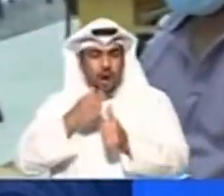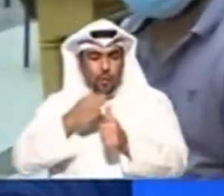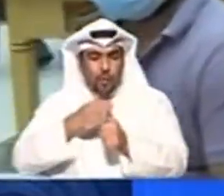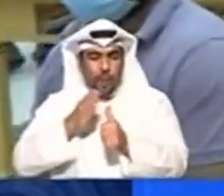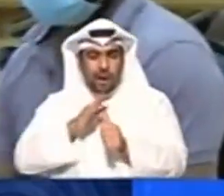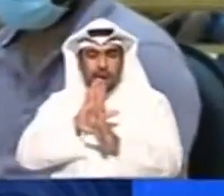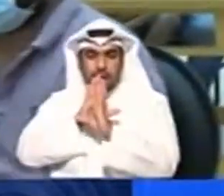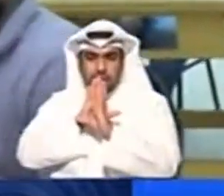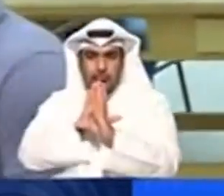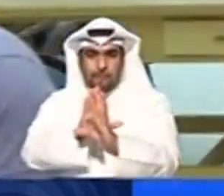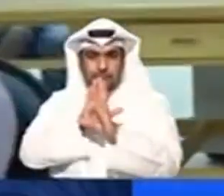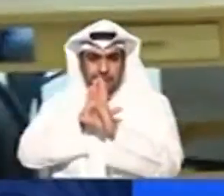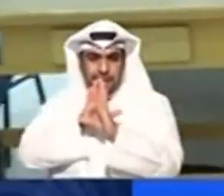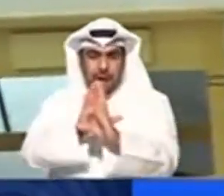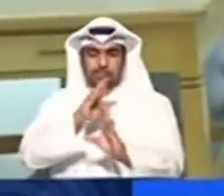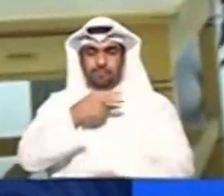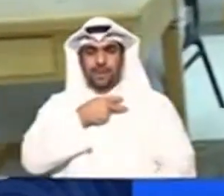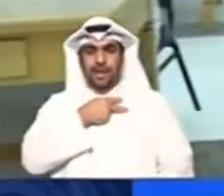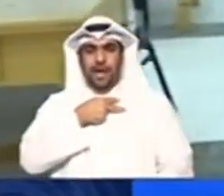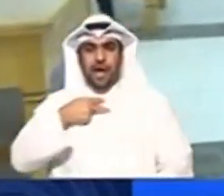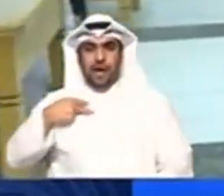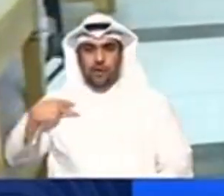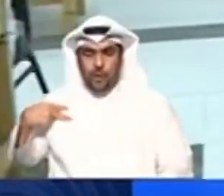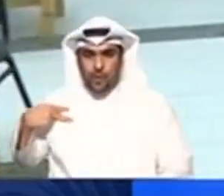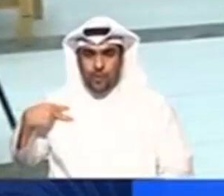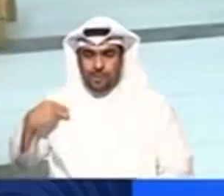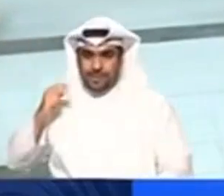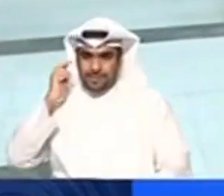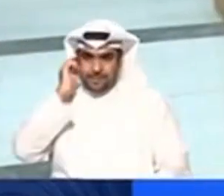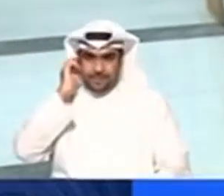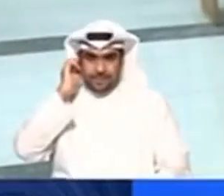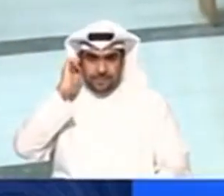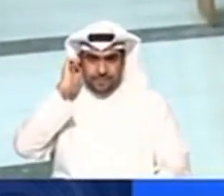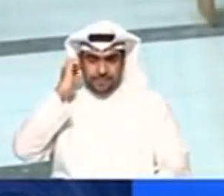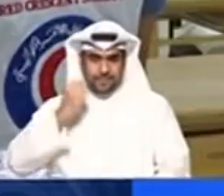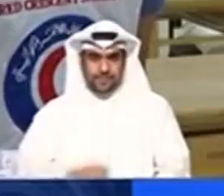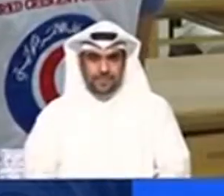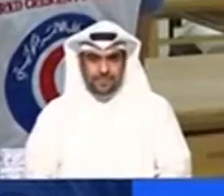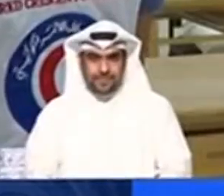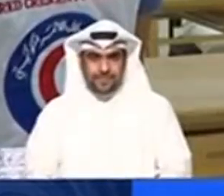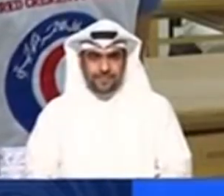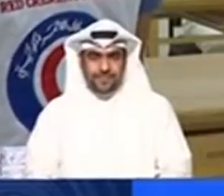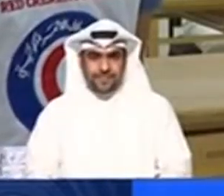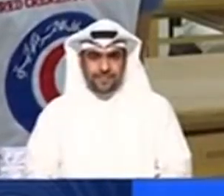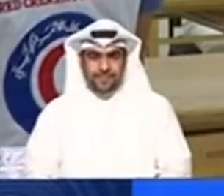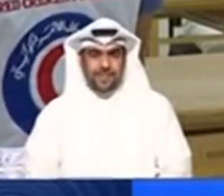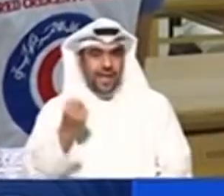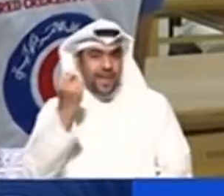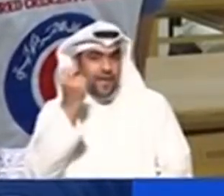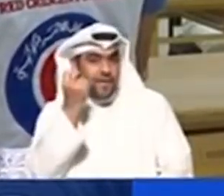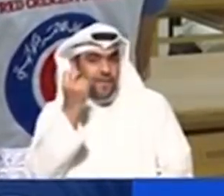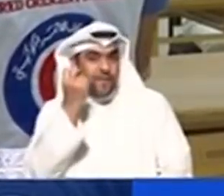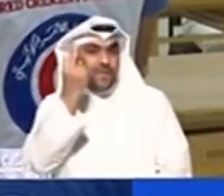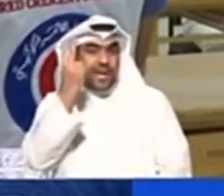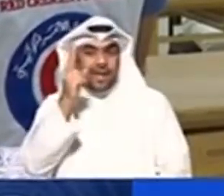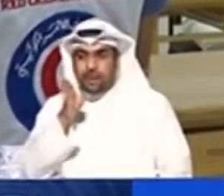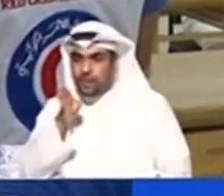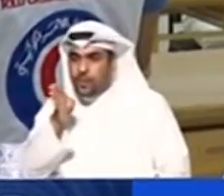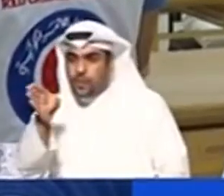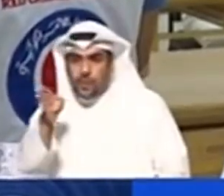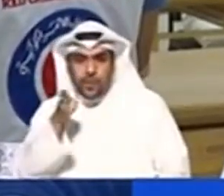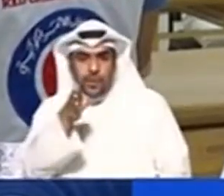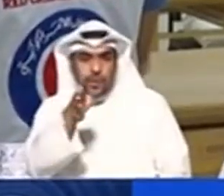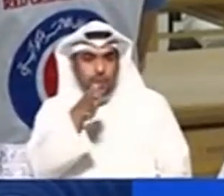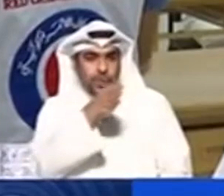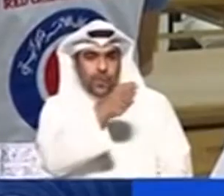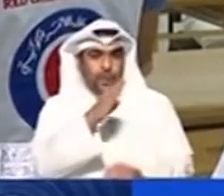الدولة بهدف الوصول إلى جميع أطياف المجتمع. من ضمن عدة مبادرات في زيارات توزيع الكمامات